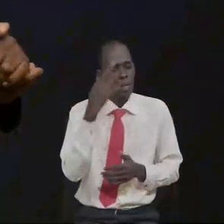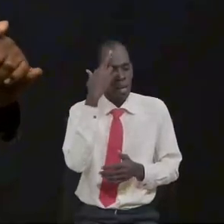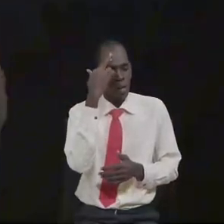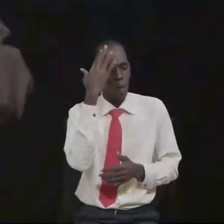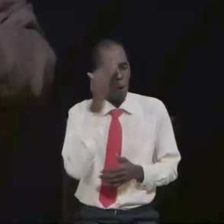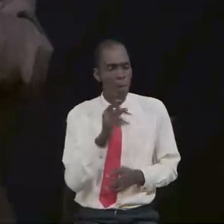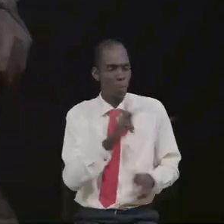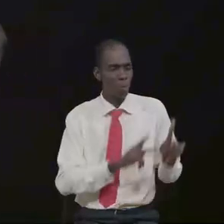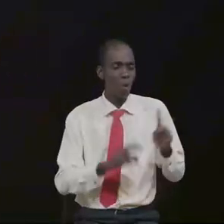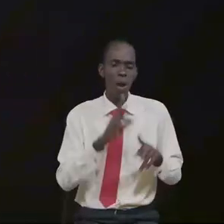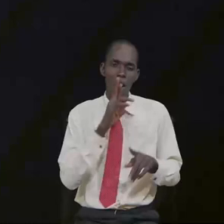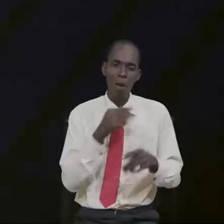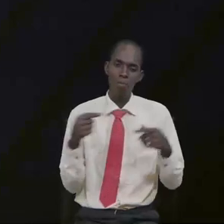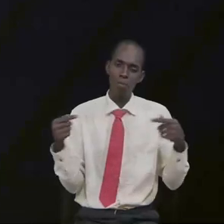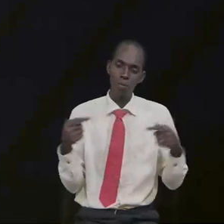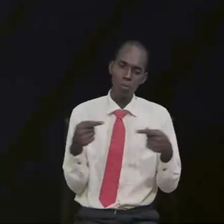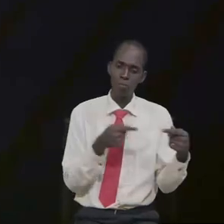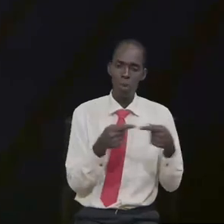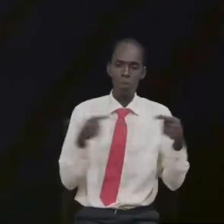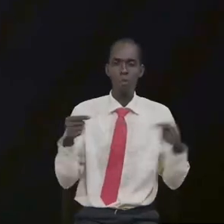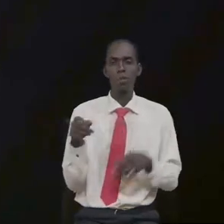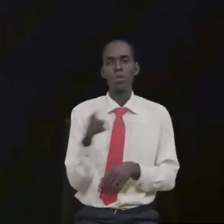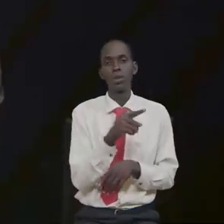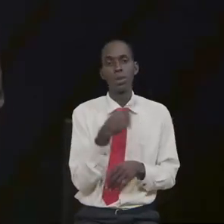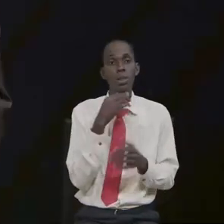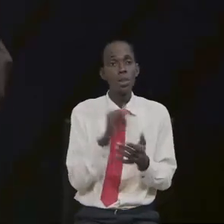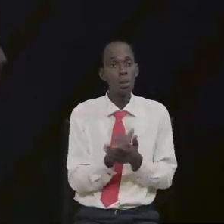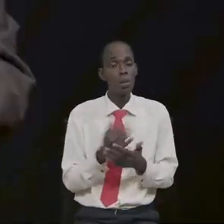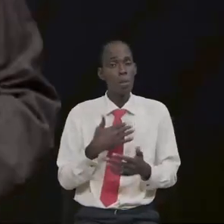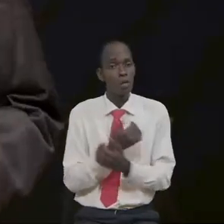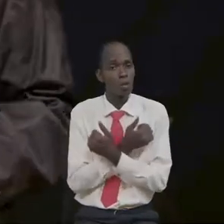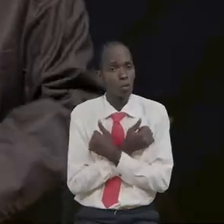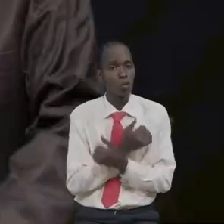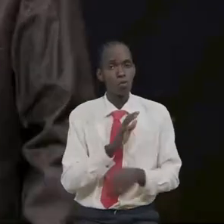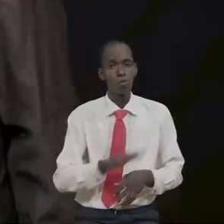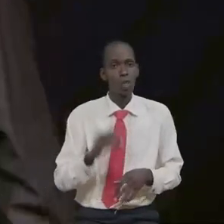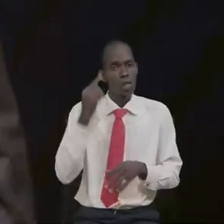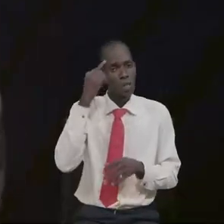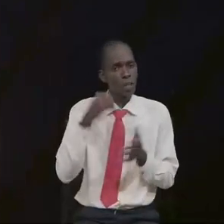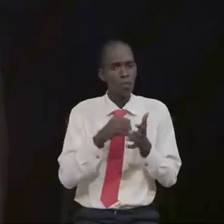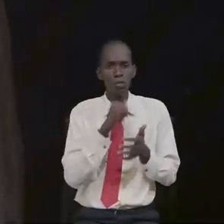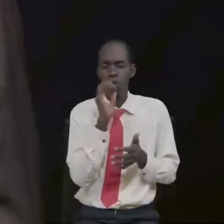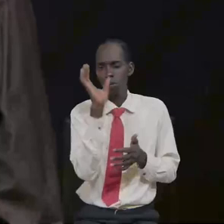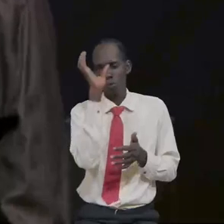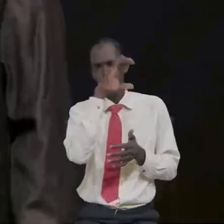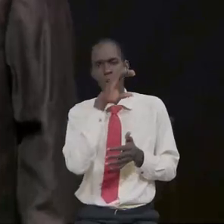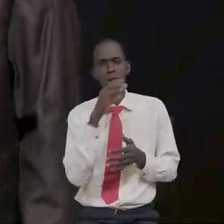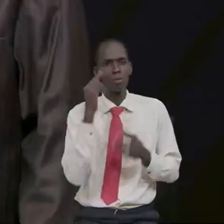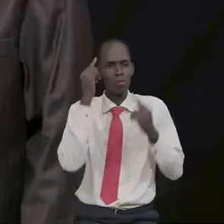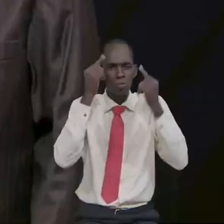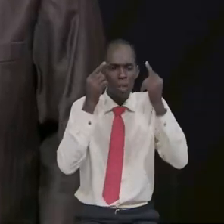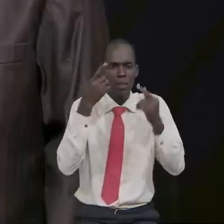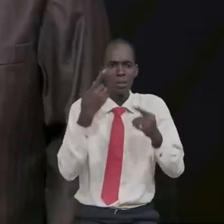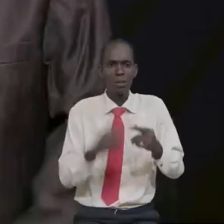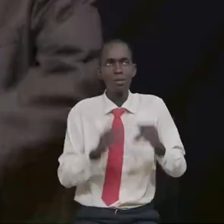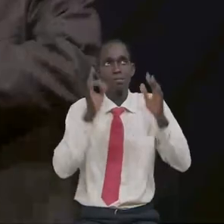est là et dit que, bien-aimé enfant de Dieu, ne soyez pas surpris comme d'une chose étrange qui vous